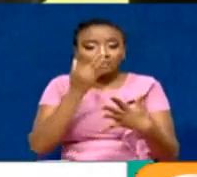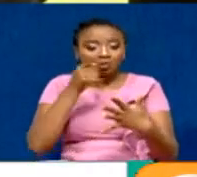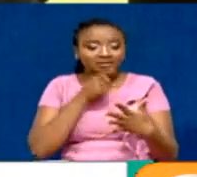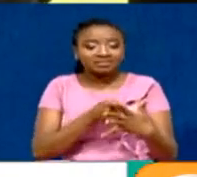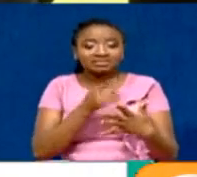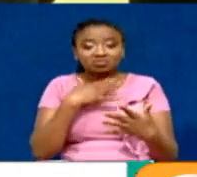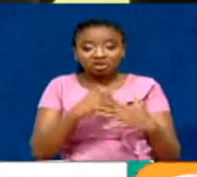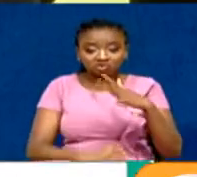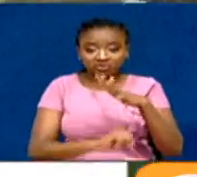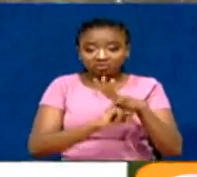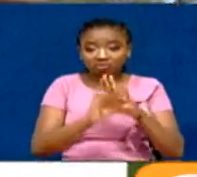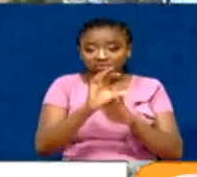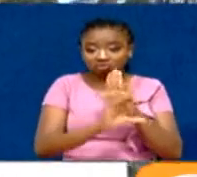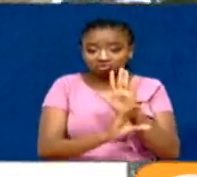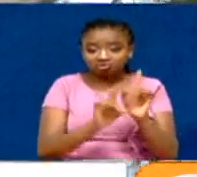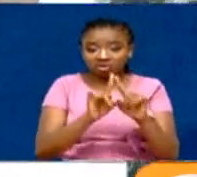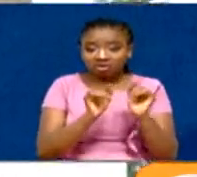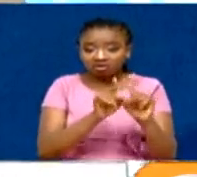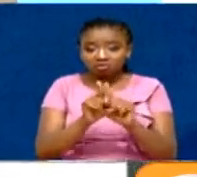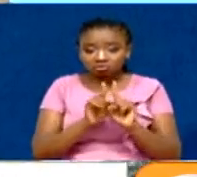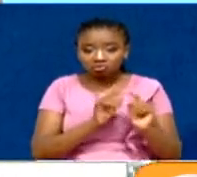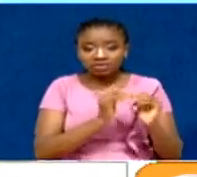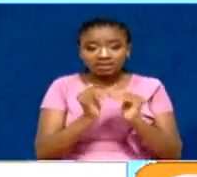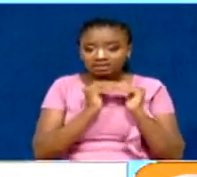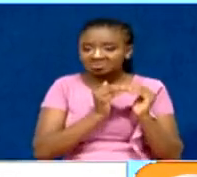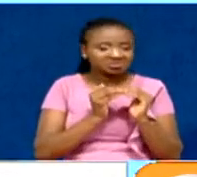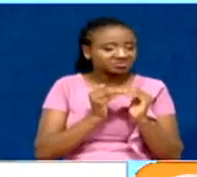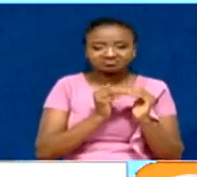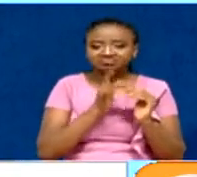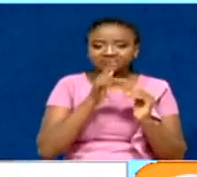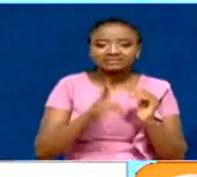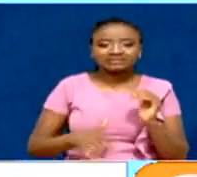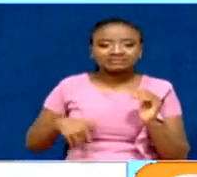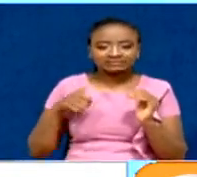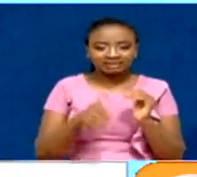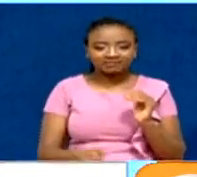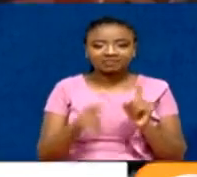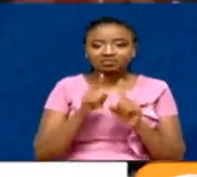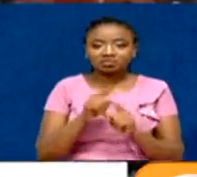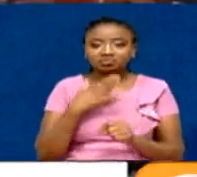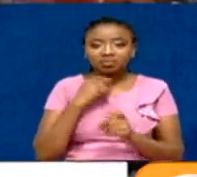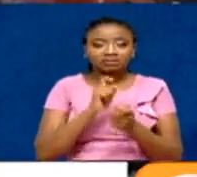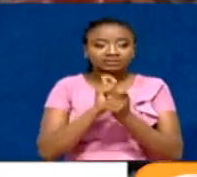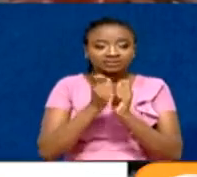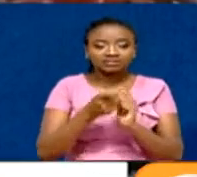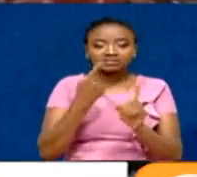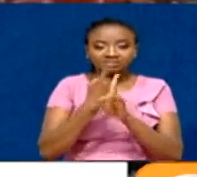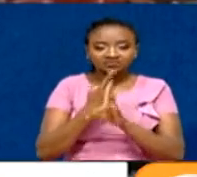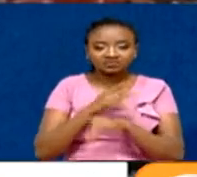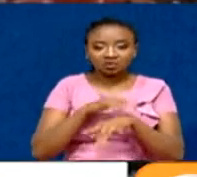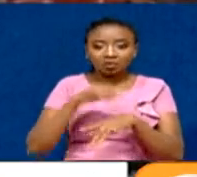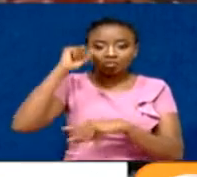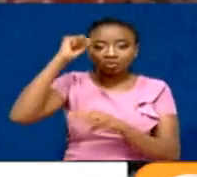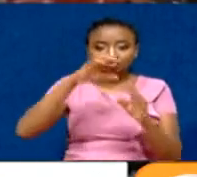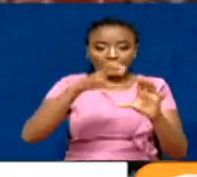the rule of law and democracy. Mswada wa kufanyia sheria ya vyama vya kisiasa mabadiliko unatarajiwa kujadiliwa